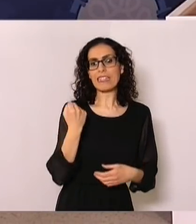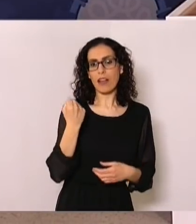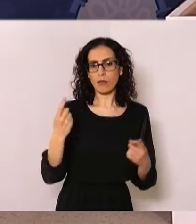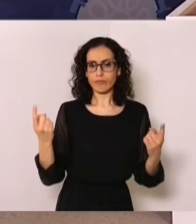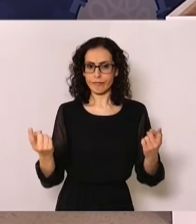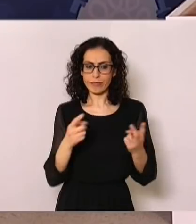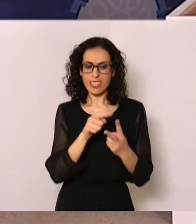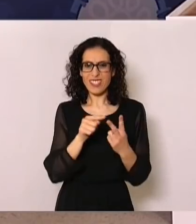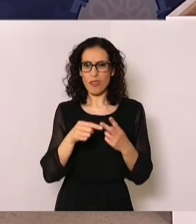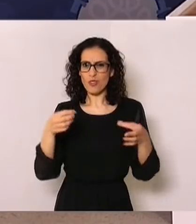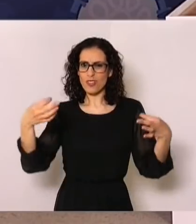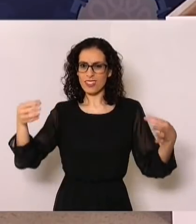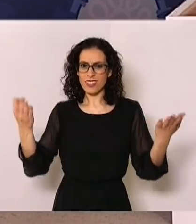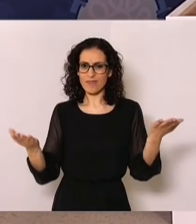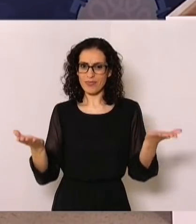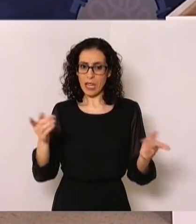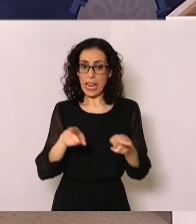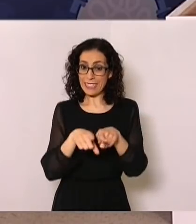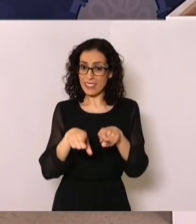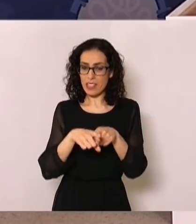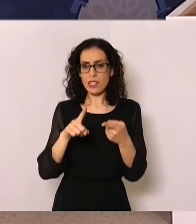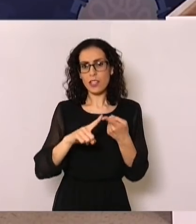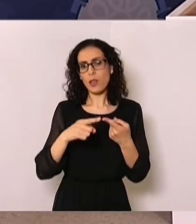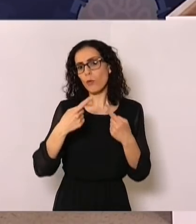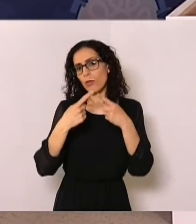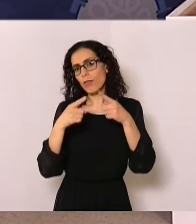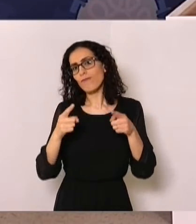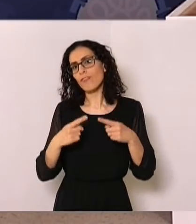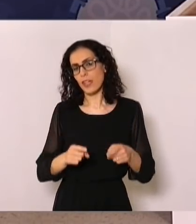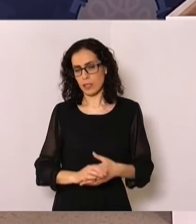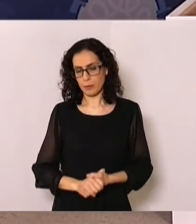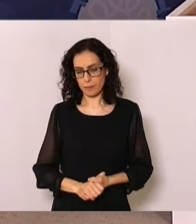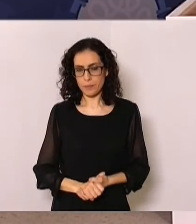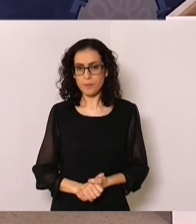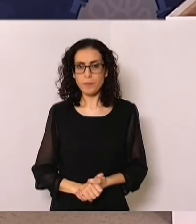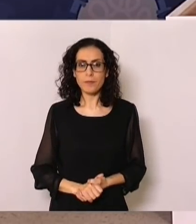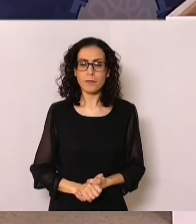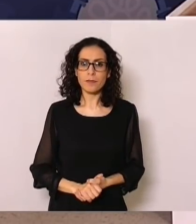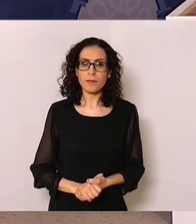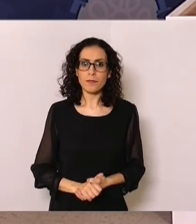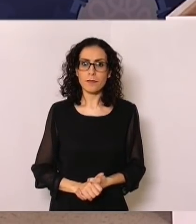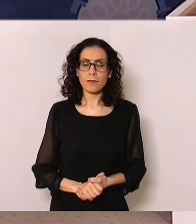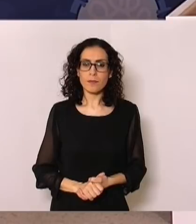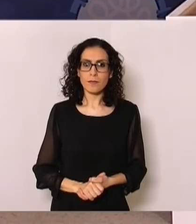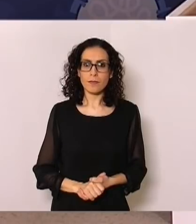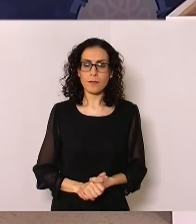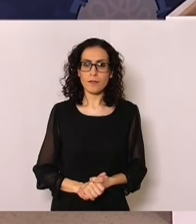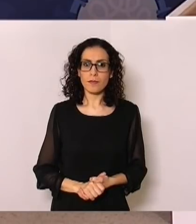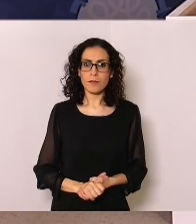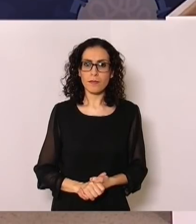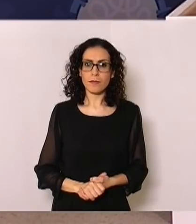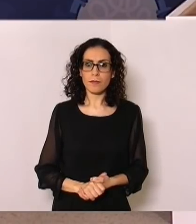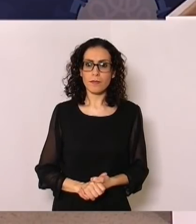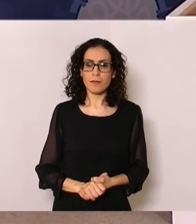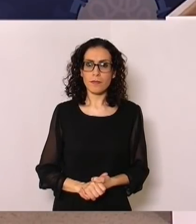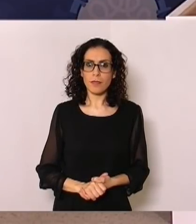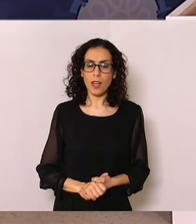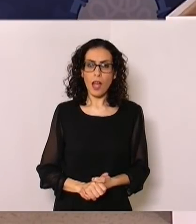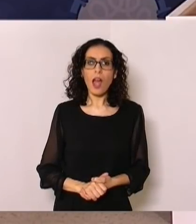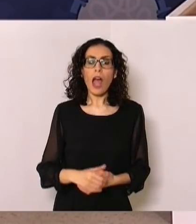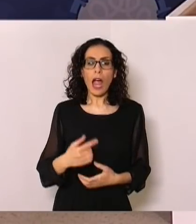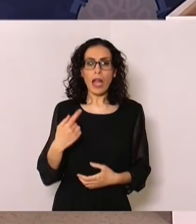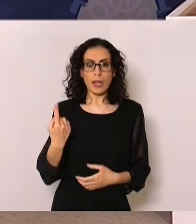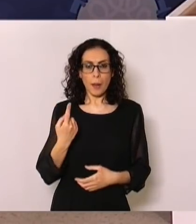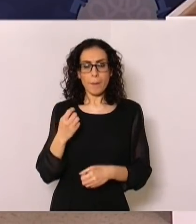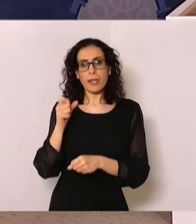t-tieni mistoqsija hija il-ment ieħor li rċivejna mingħand persuni li jaħdmu fid-detention service ta' ħalsaf li